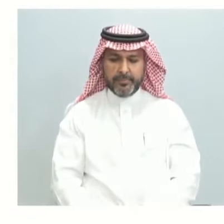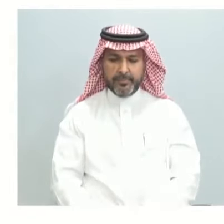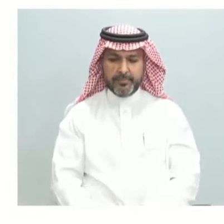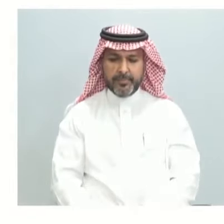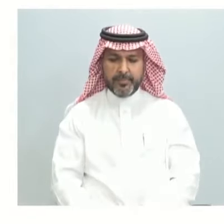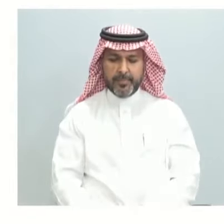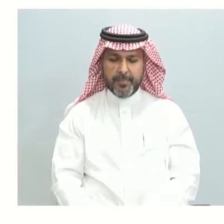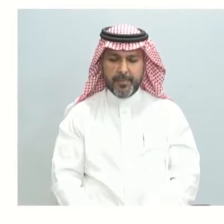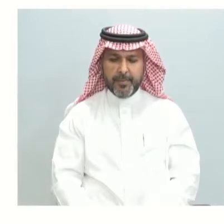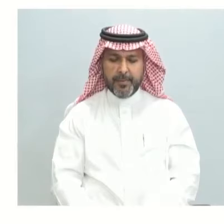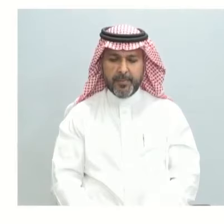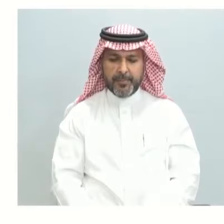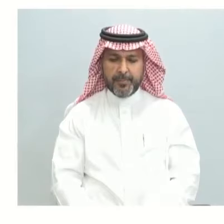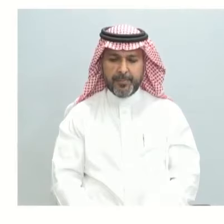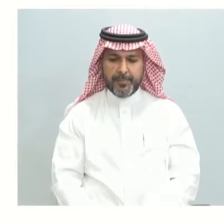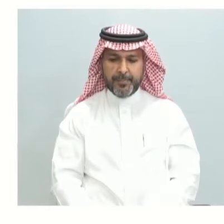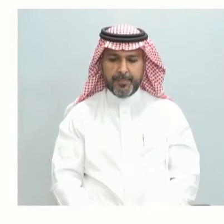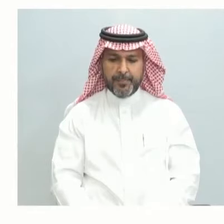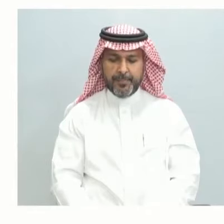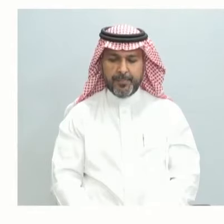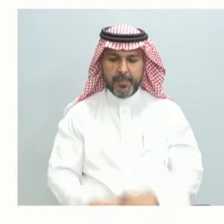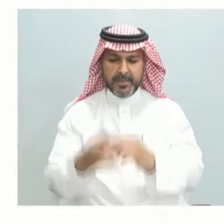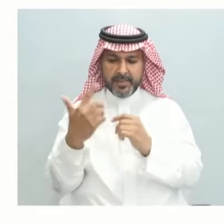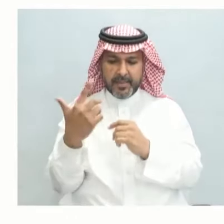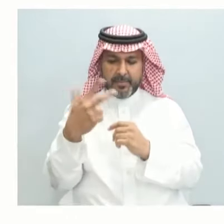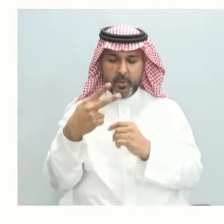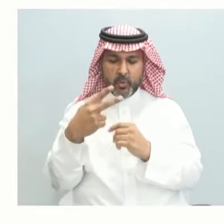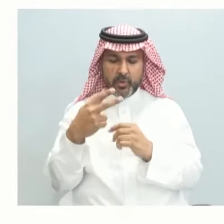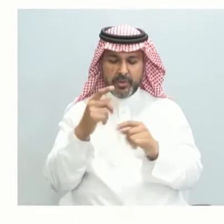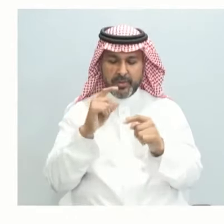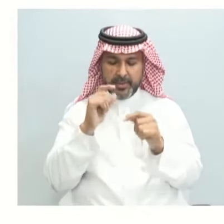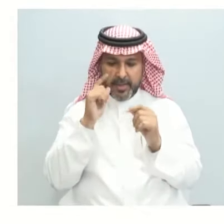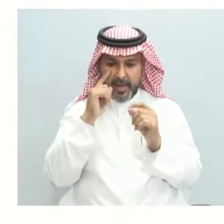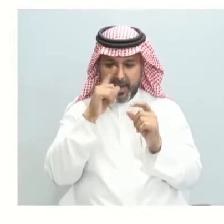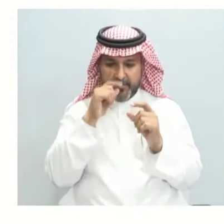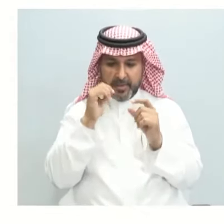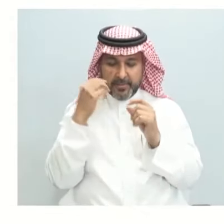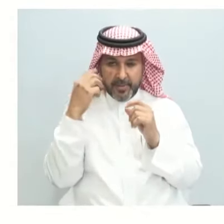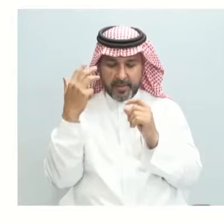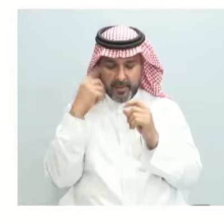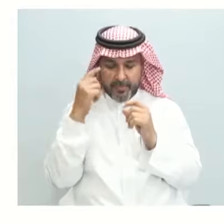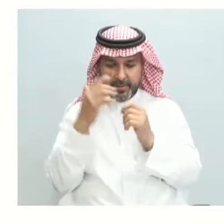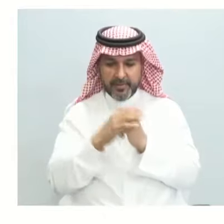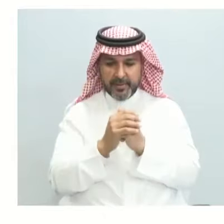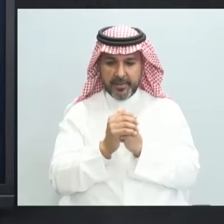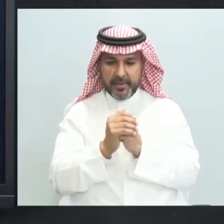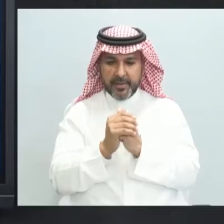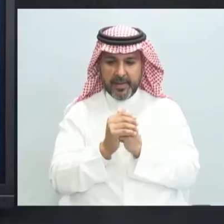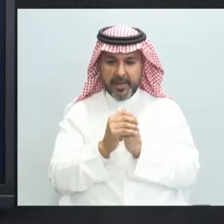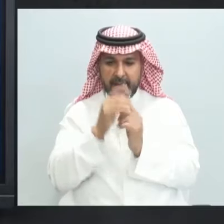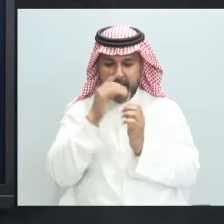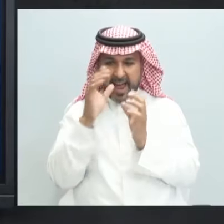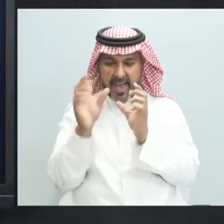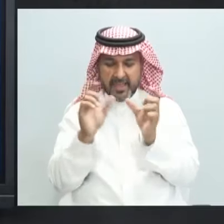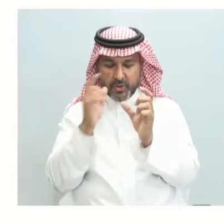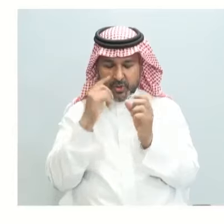الضرب الى عاملين 27 صلاه التربيع عباره عن 9 صاد مضروبه في ثلاثه صاد قوم نبي تحليلها